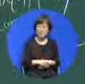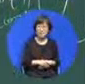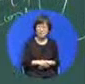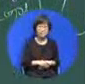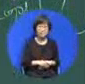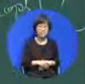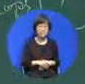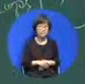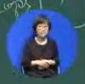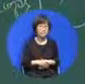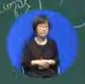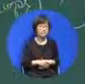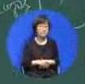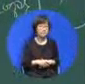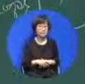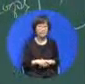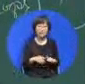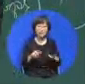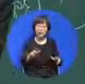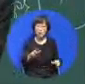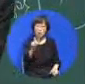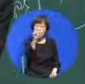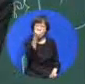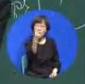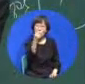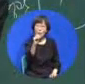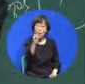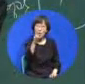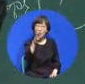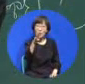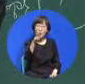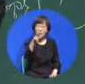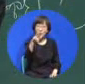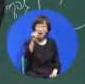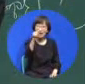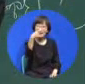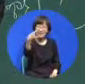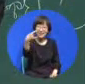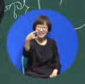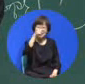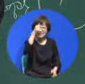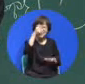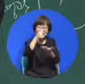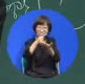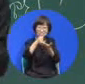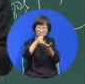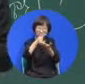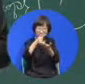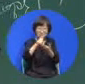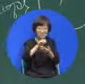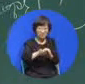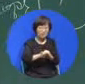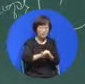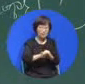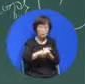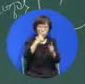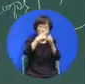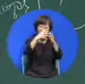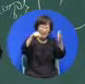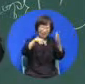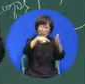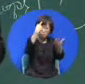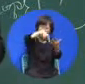지금 우리 이 홍병희 장로님이 교육을 지금 맡은 분이죠. Our professor Hong